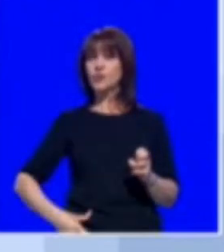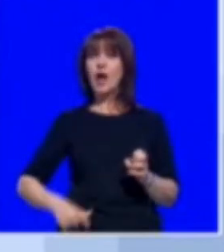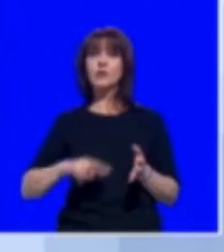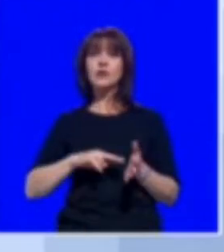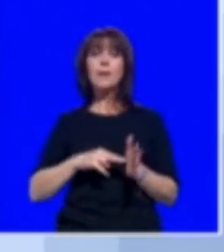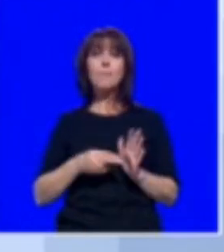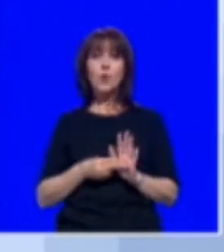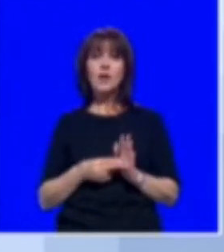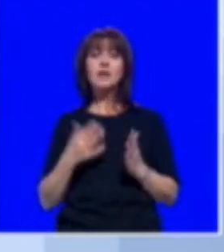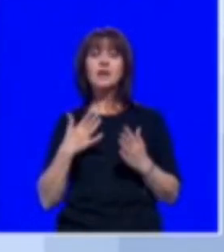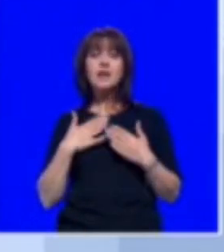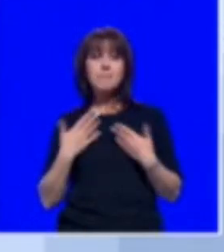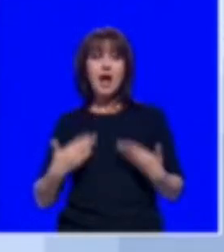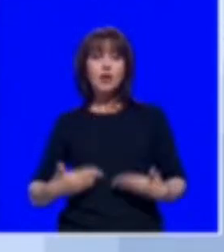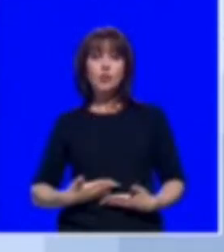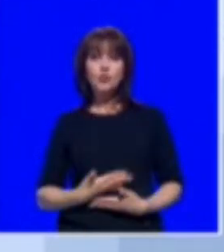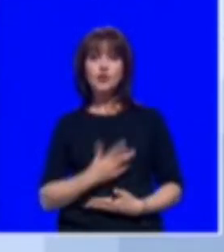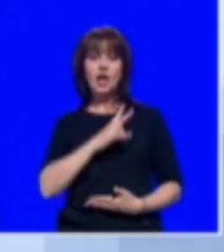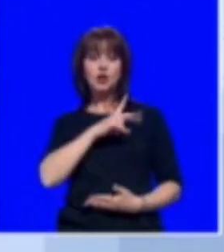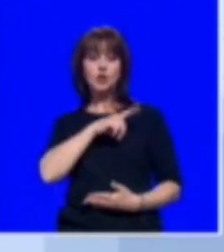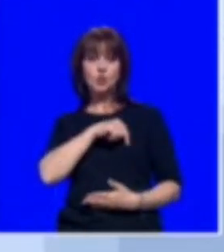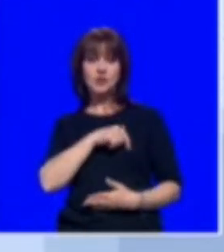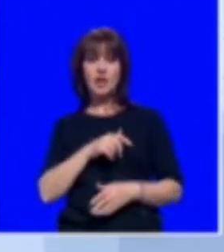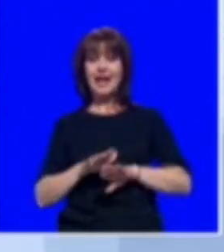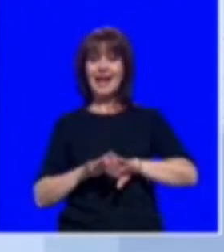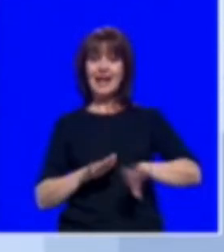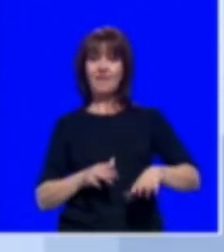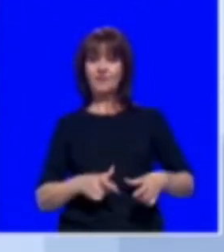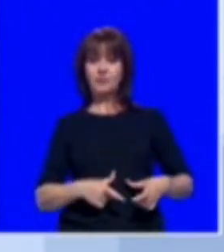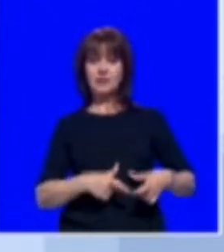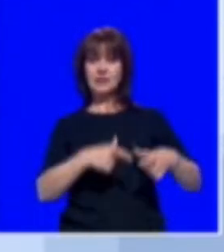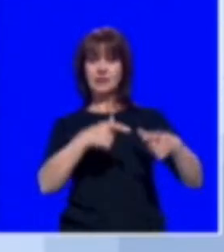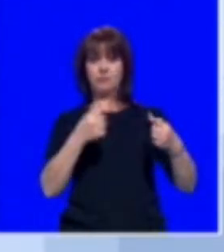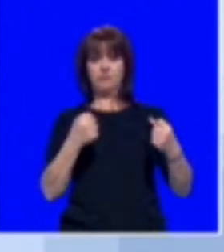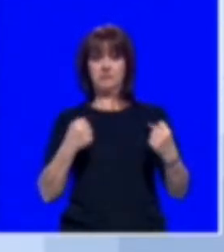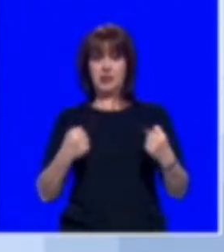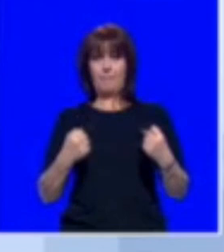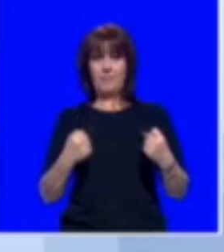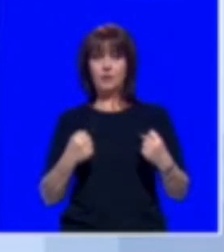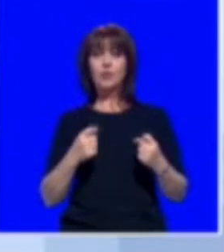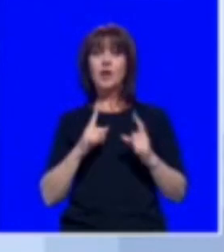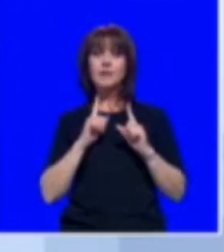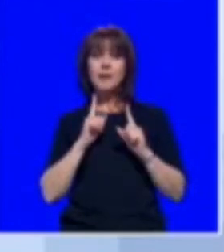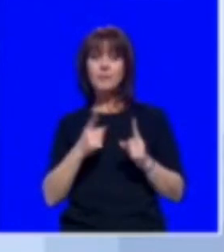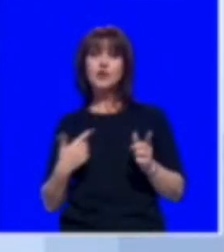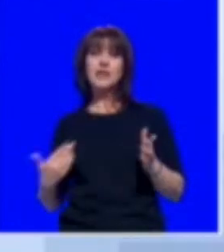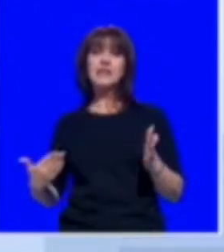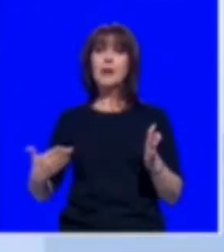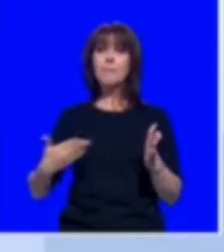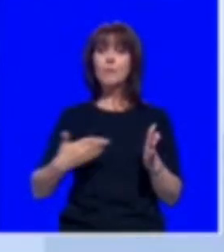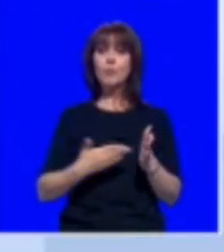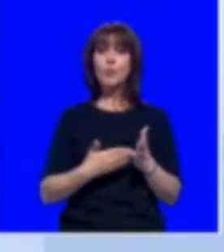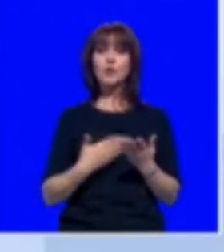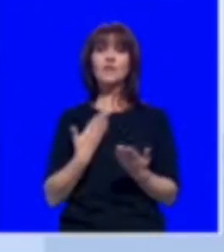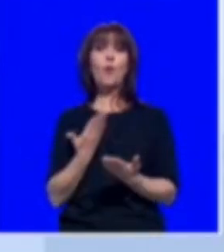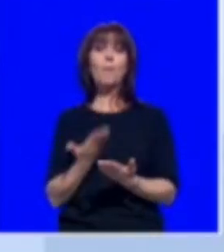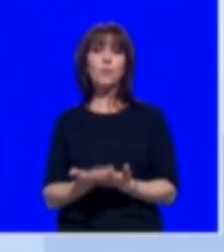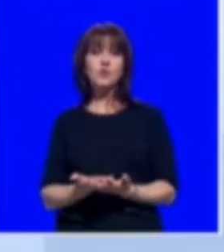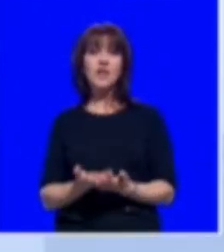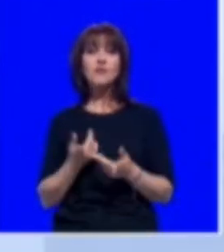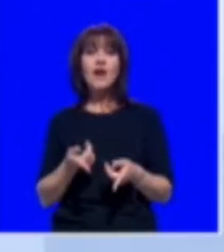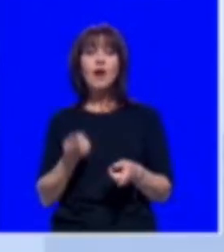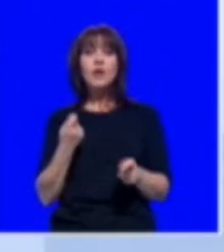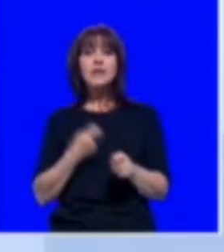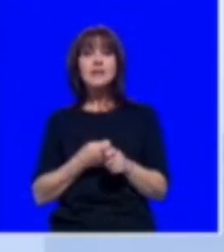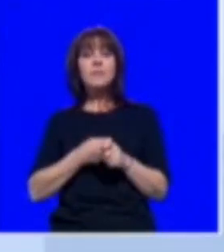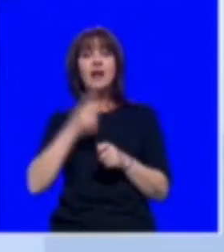има нужда от социален ляв стълб, много стабилен, така че да може да се противопоставя на това, което се прави в правителството